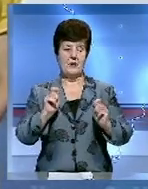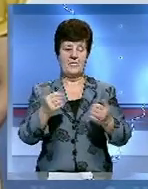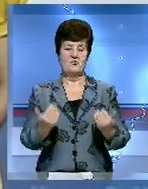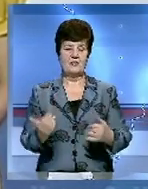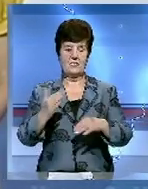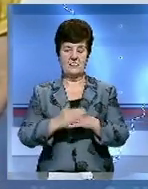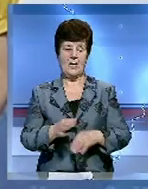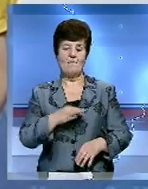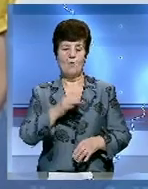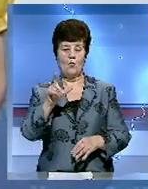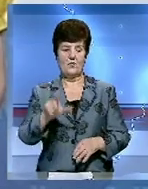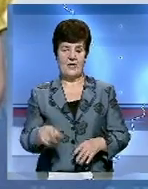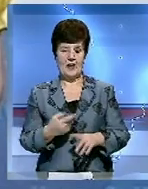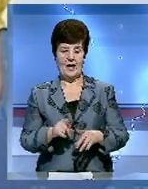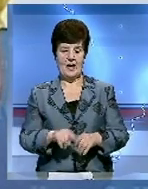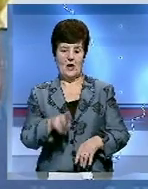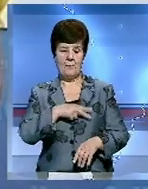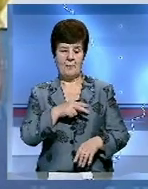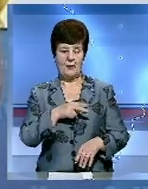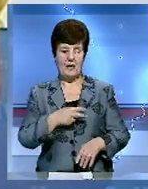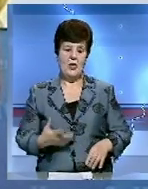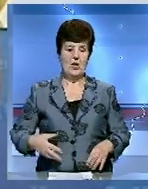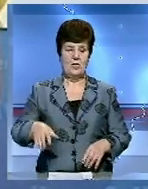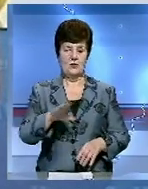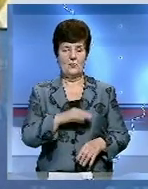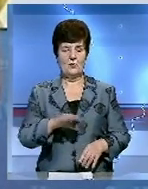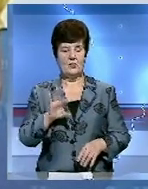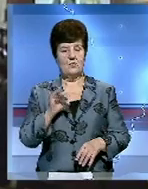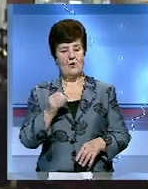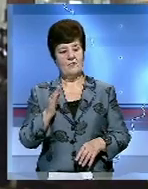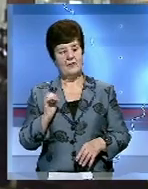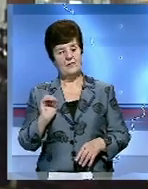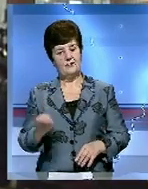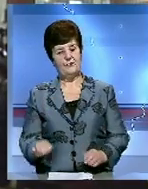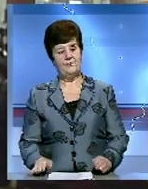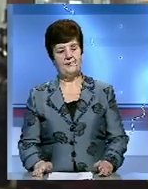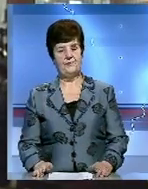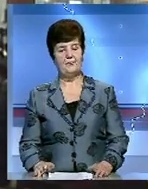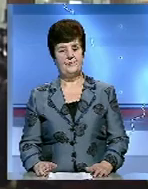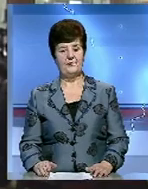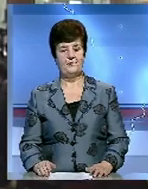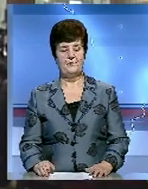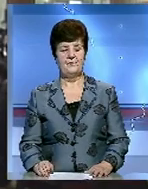această seară care înmână premiile, sunt tot de la YPIR. Mulțumim foarte mult!